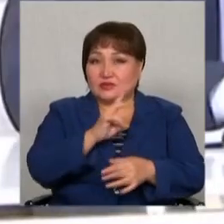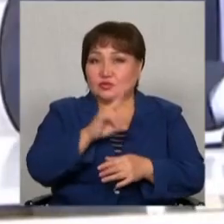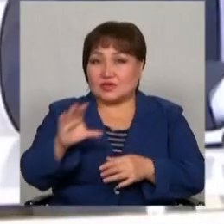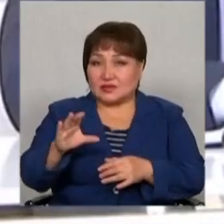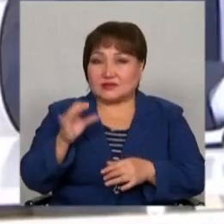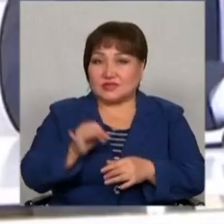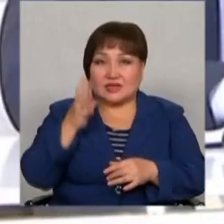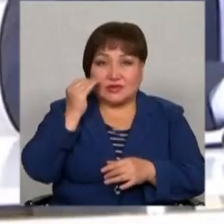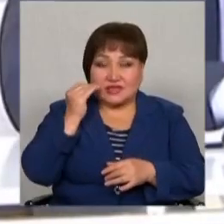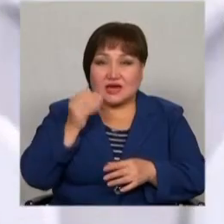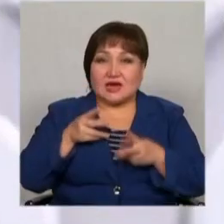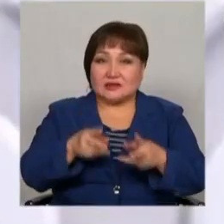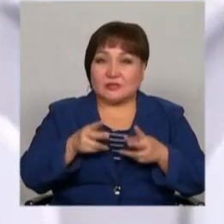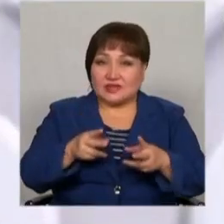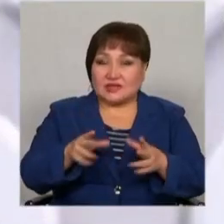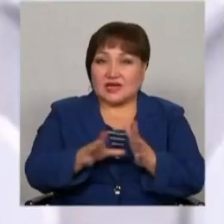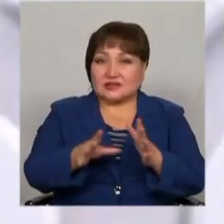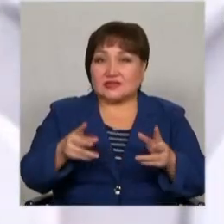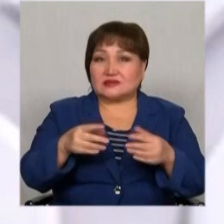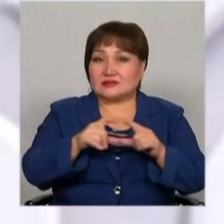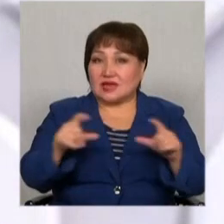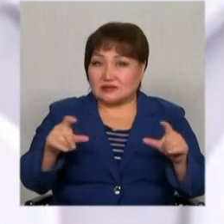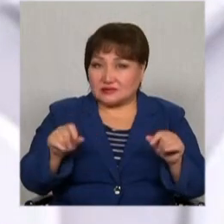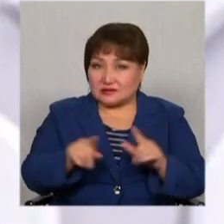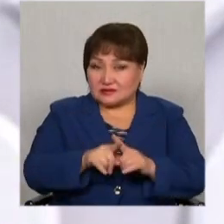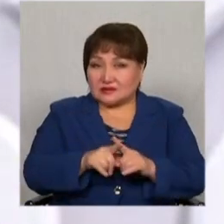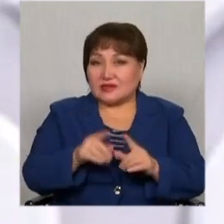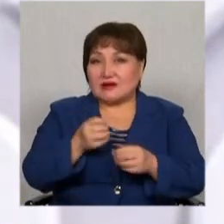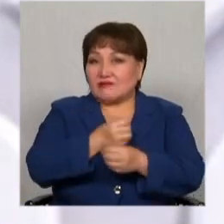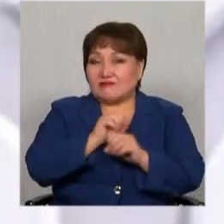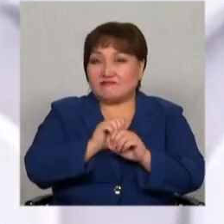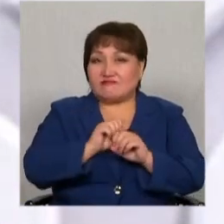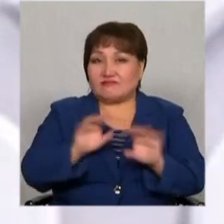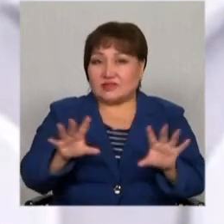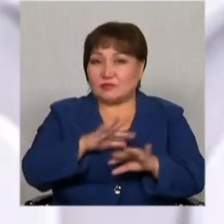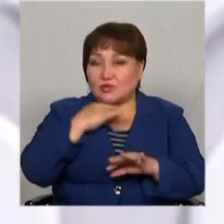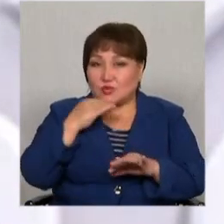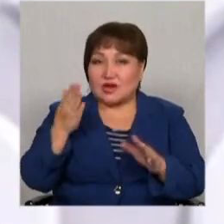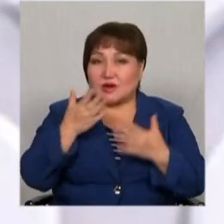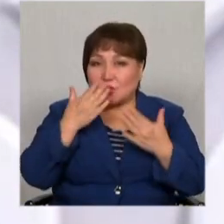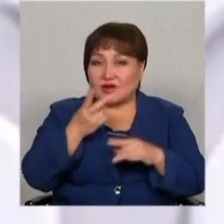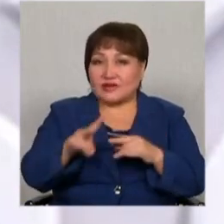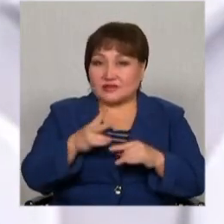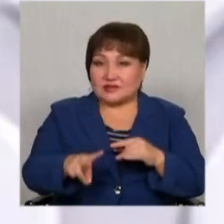жылыту электростанциялары ауаға зиянды қалдықтарды көп мөлшерде бөледі. Теміртау мен Өскеменде өнеркәсіп